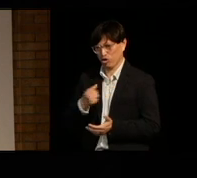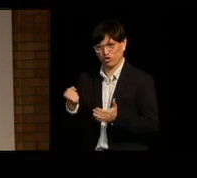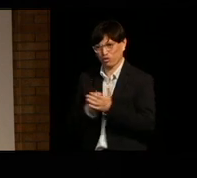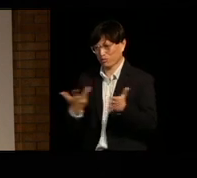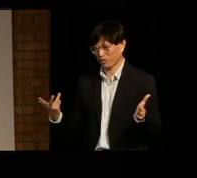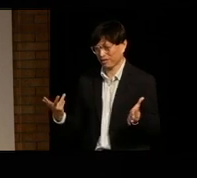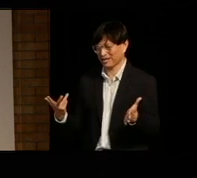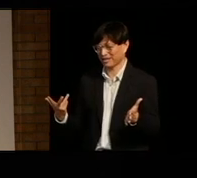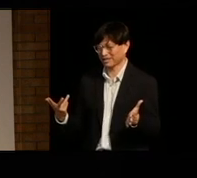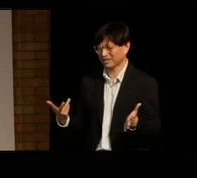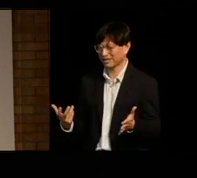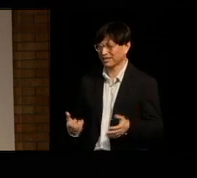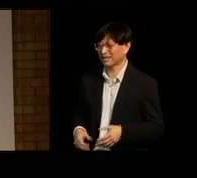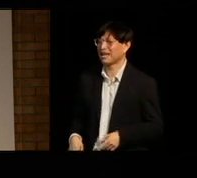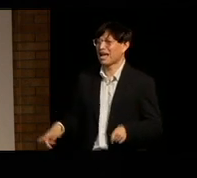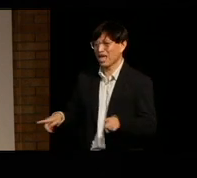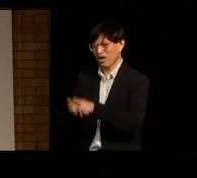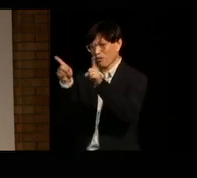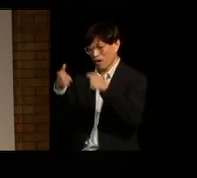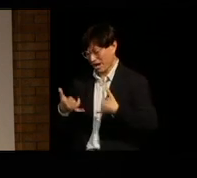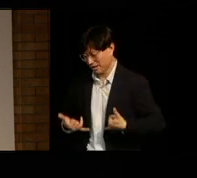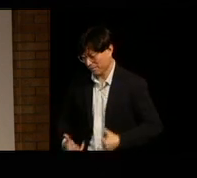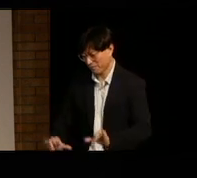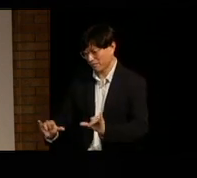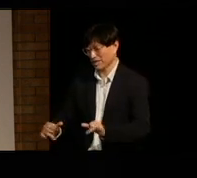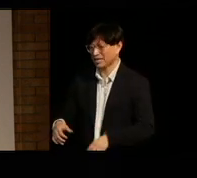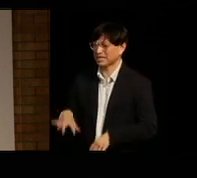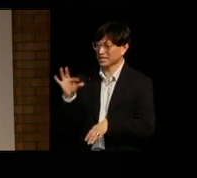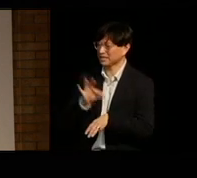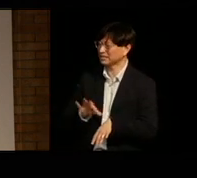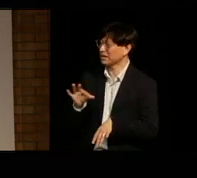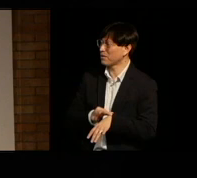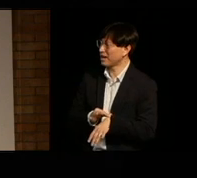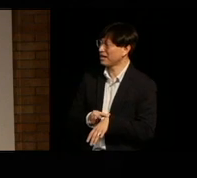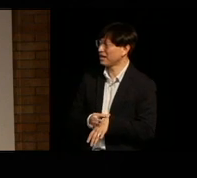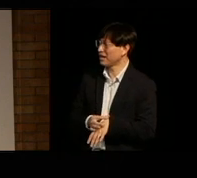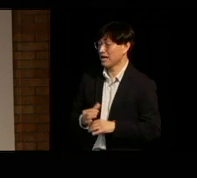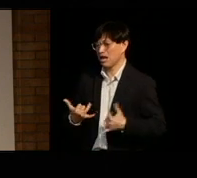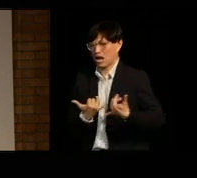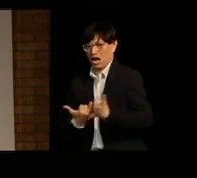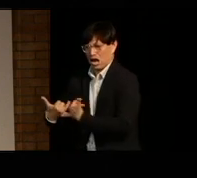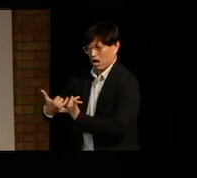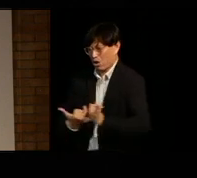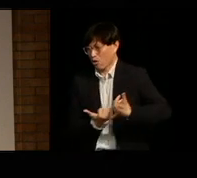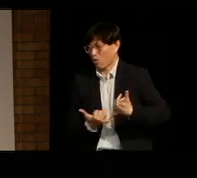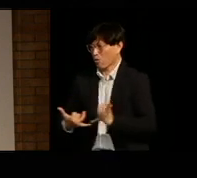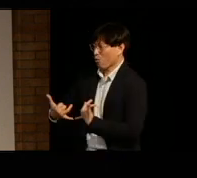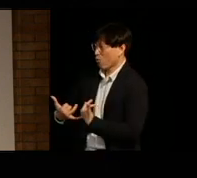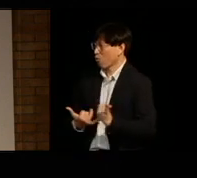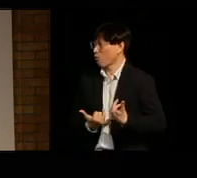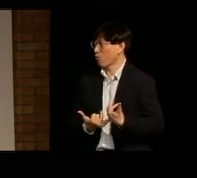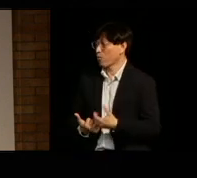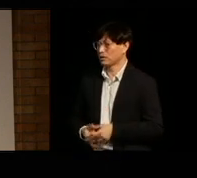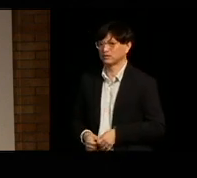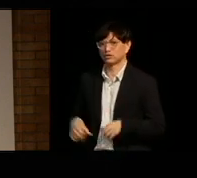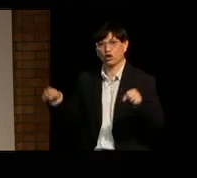bambini si ammalano oppure Ecco diceva Riccardo nascono i bambini e son neonati e io lo devo cullare perché magari lo devo allattare non